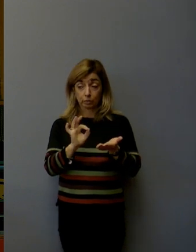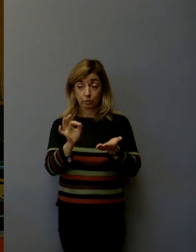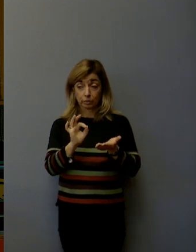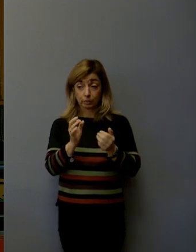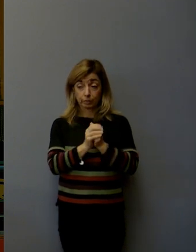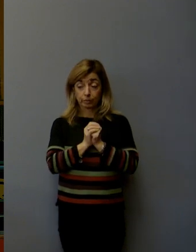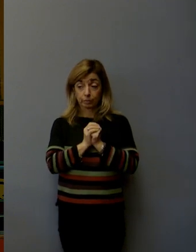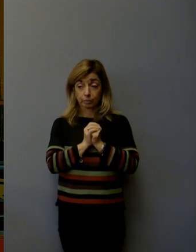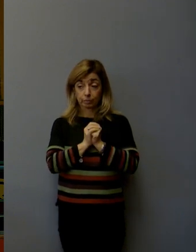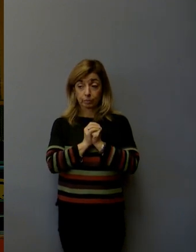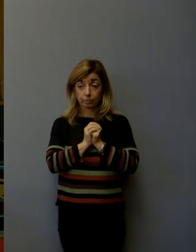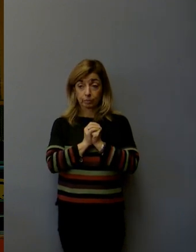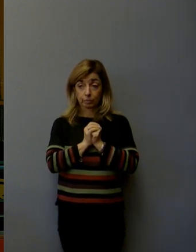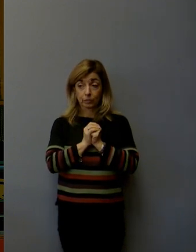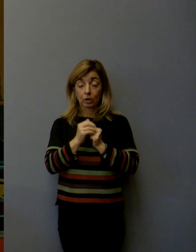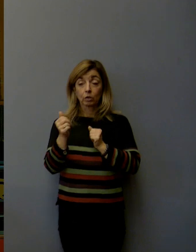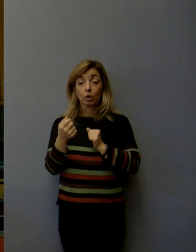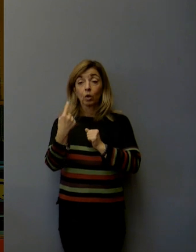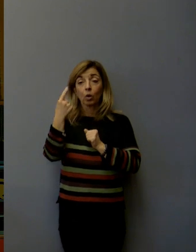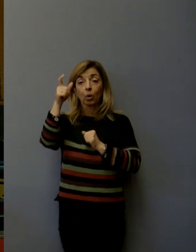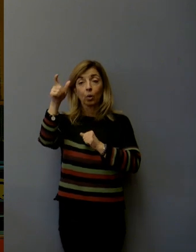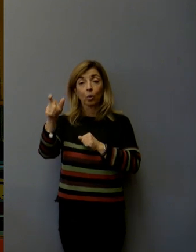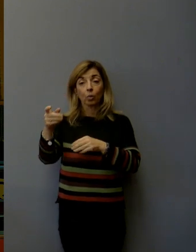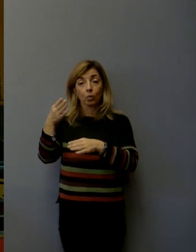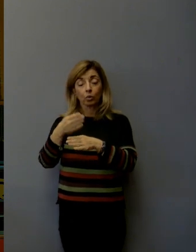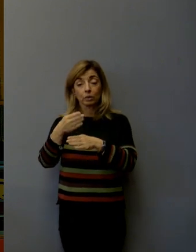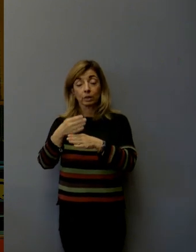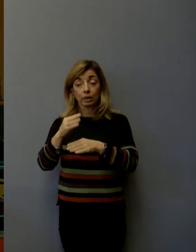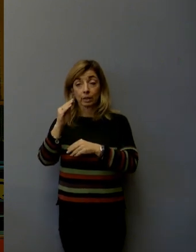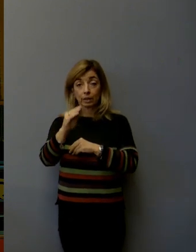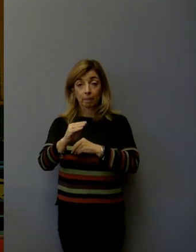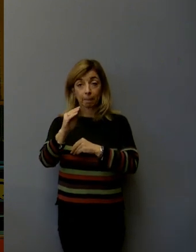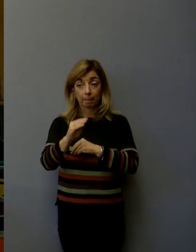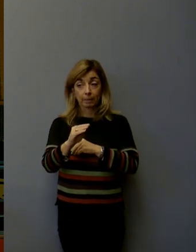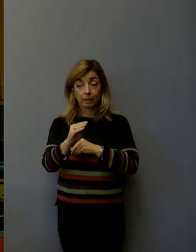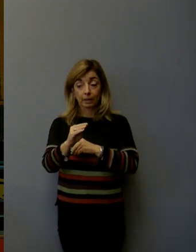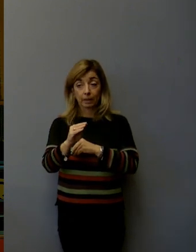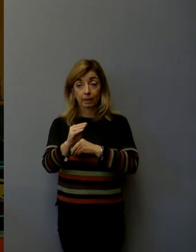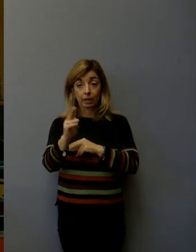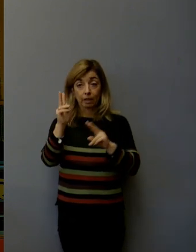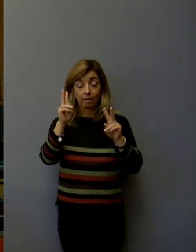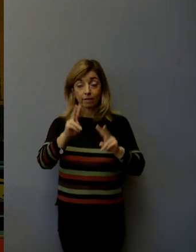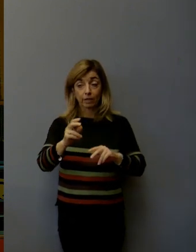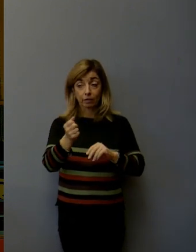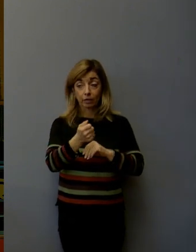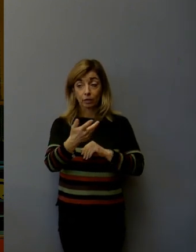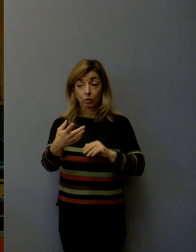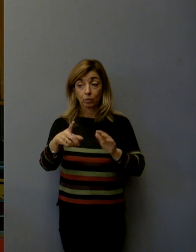essere solo un consigliere a chiedere a chiedere il numero legale